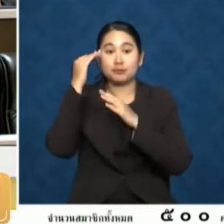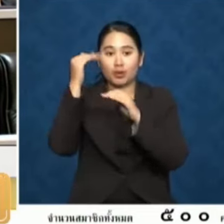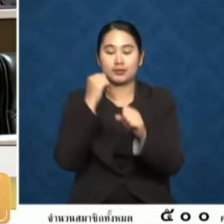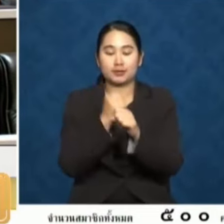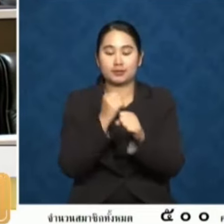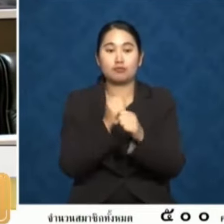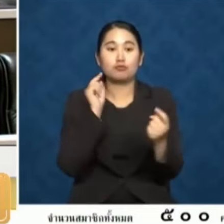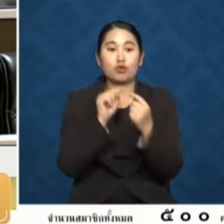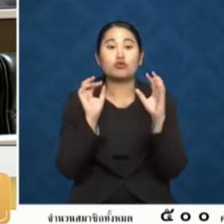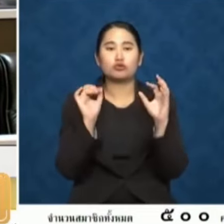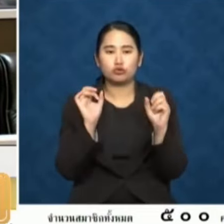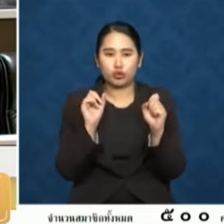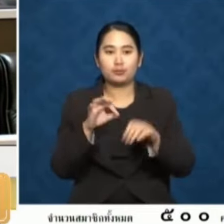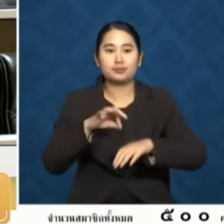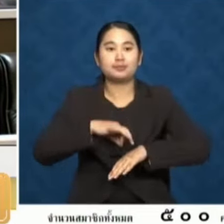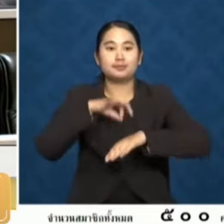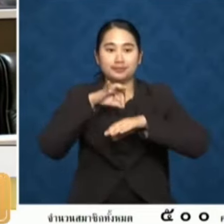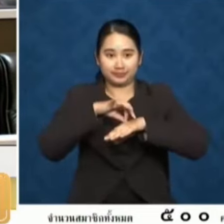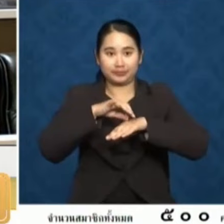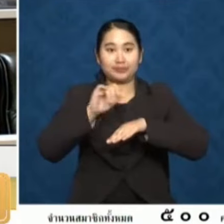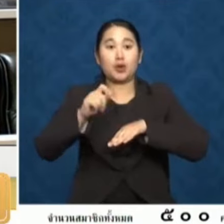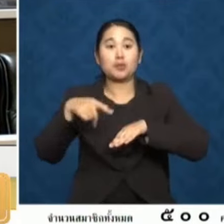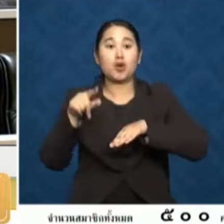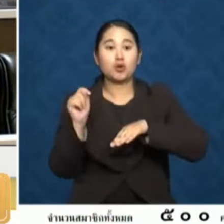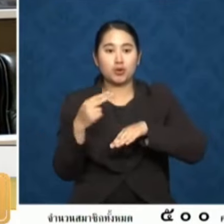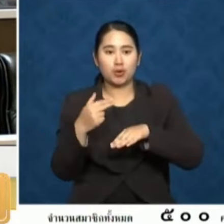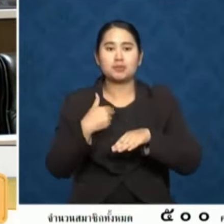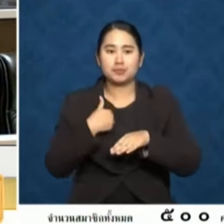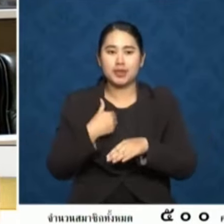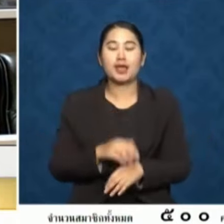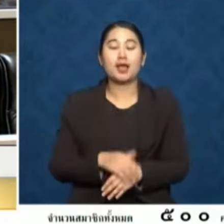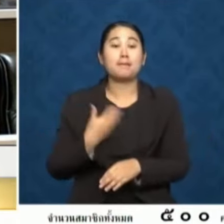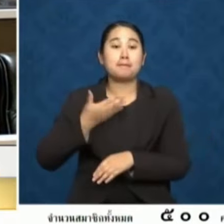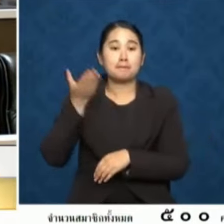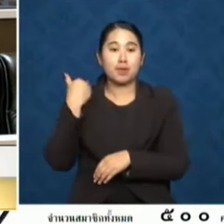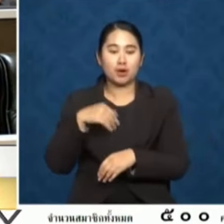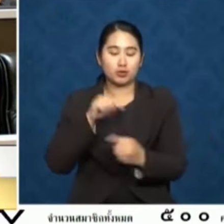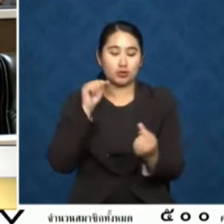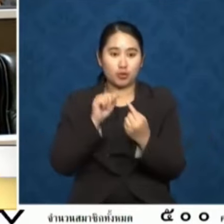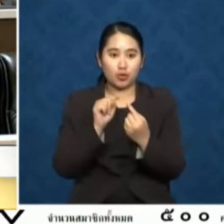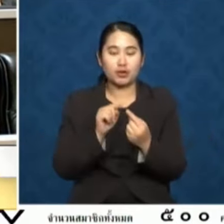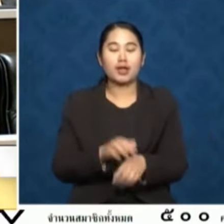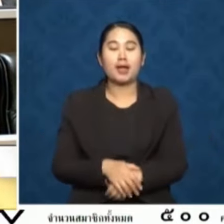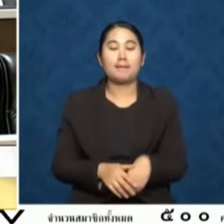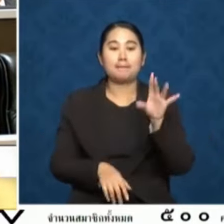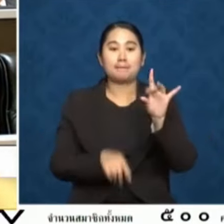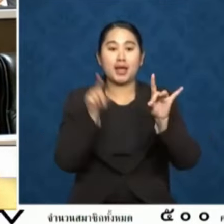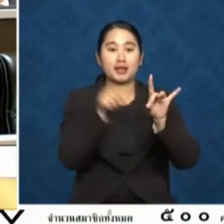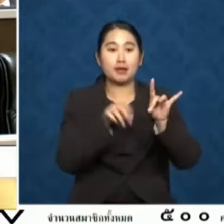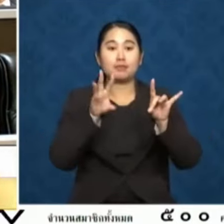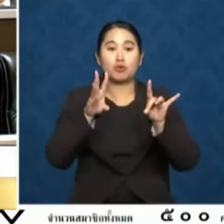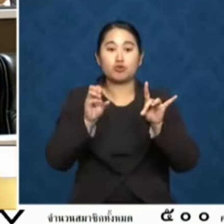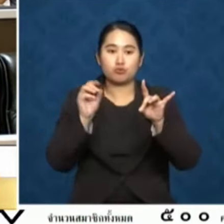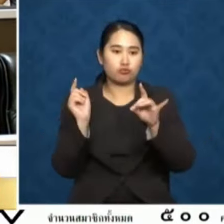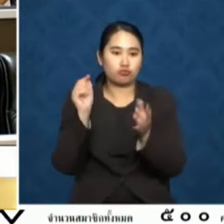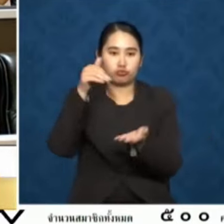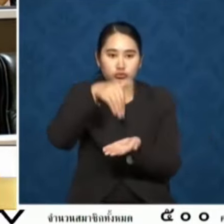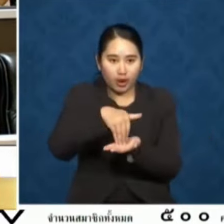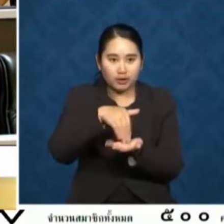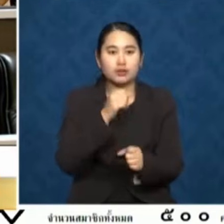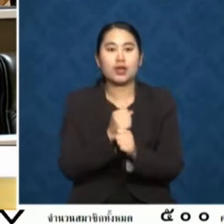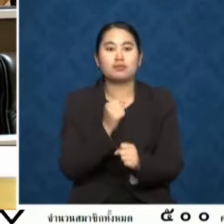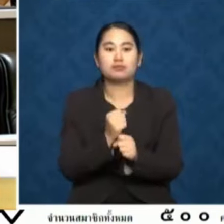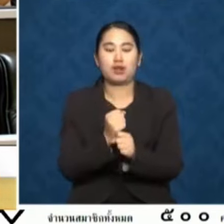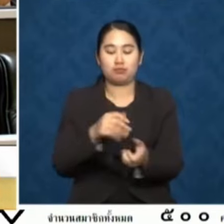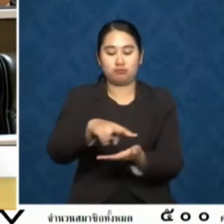รื่องการสอบบรรจุที่ผ่านมานะครับคำสั่ง 8/60 เนี่ยเอาอำนาจมาที่กกลางให้มห